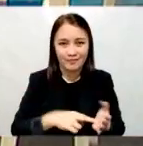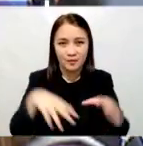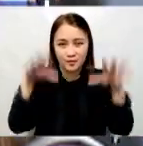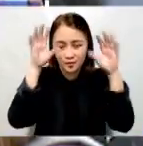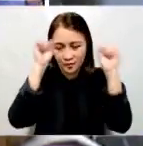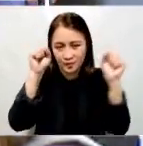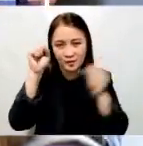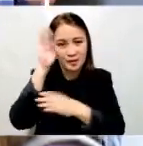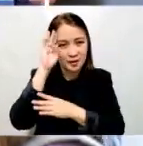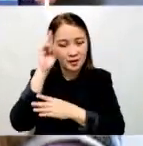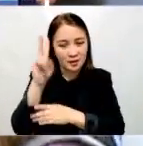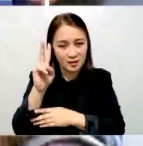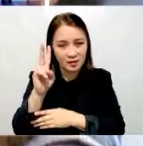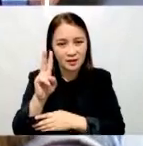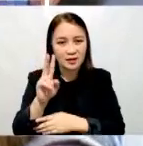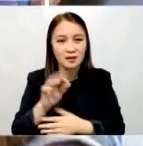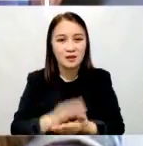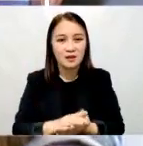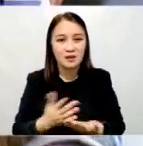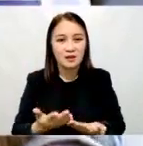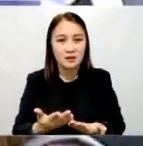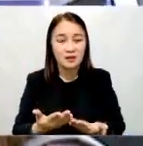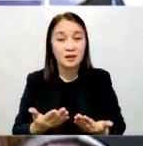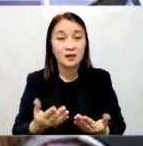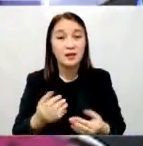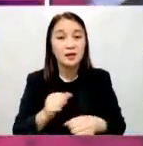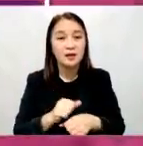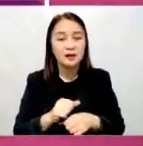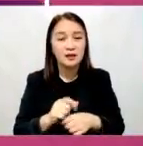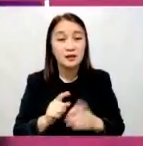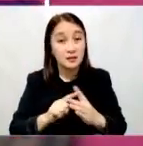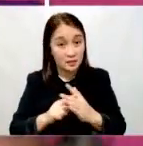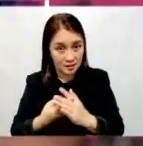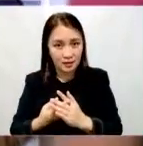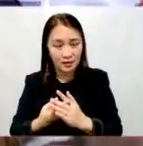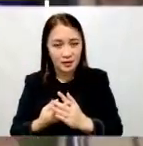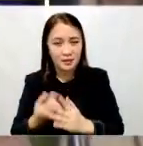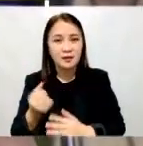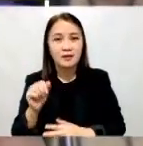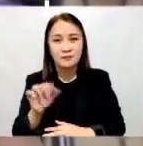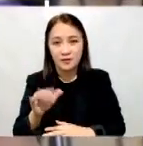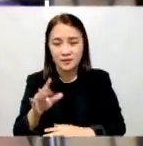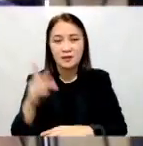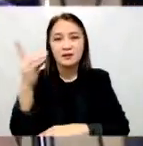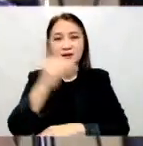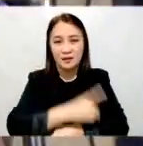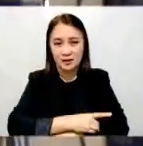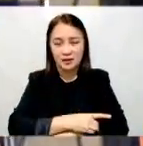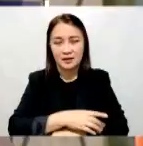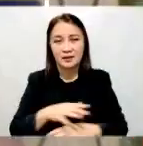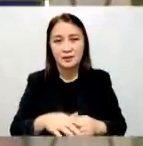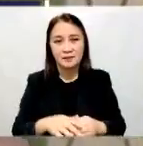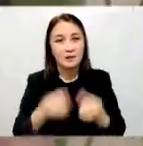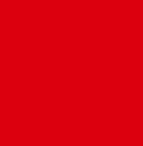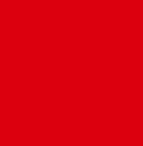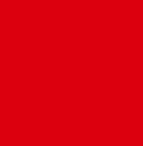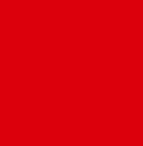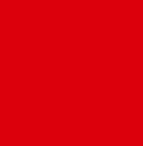Caregiver Welfare Act. Magiging epektibo ito makalipas ang 15 araw pagkatapos malathala sa mga